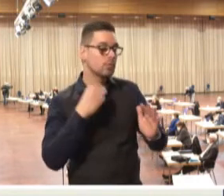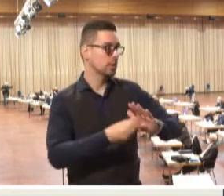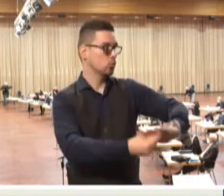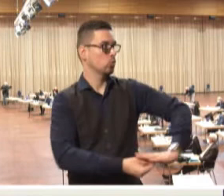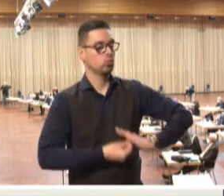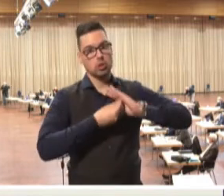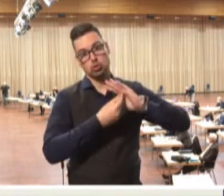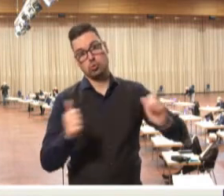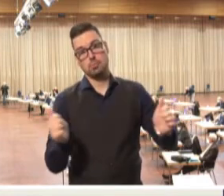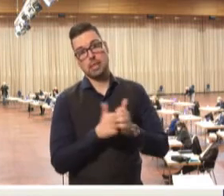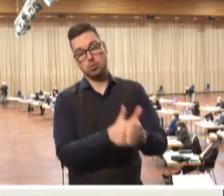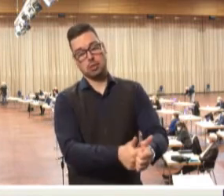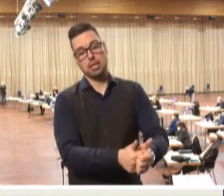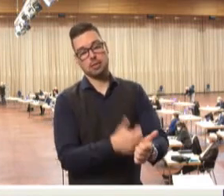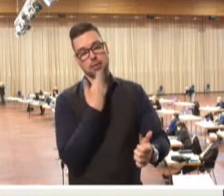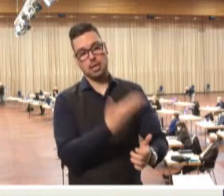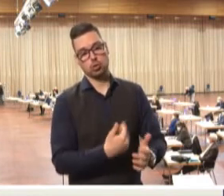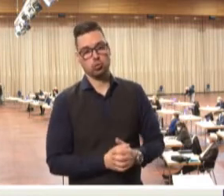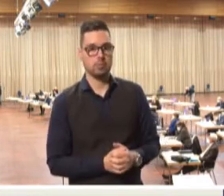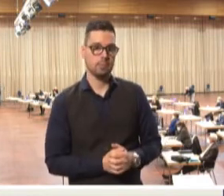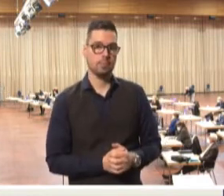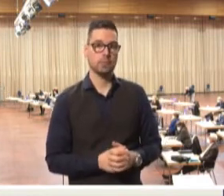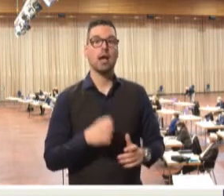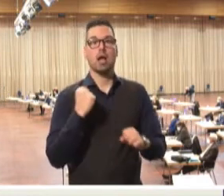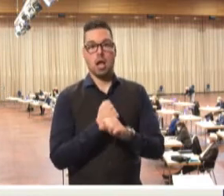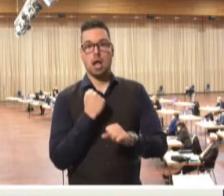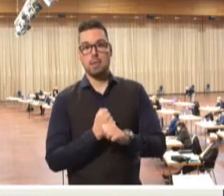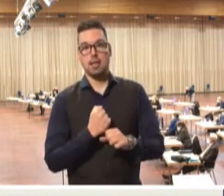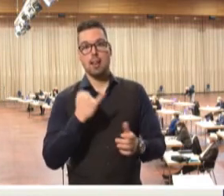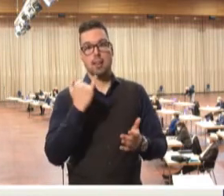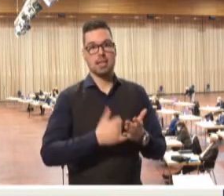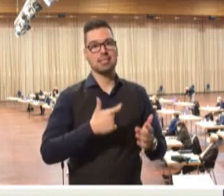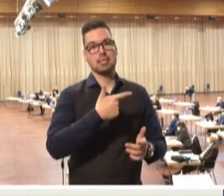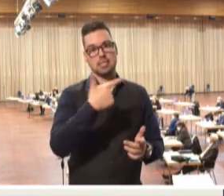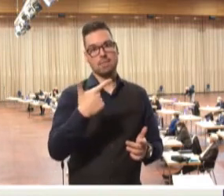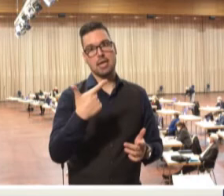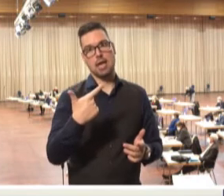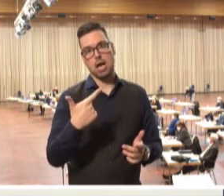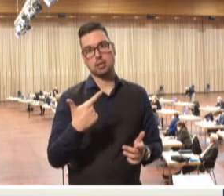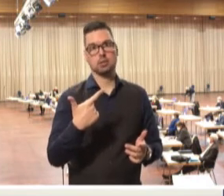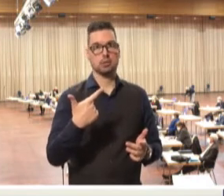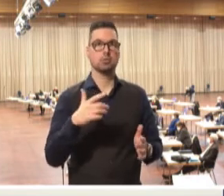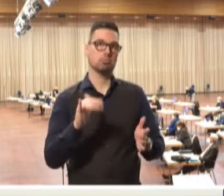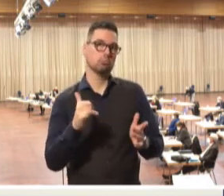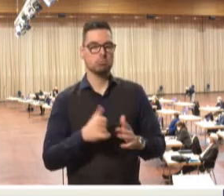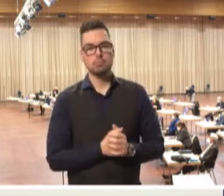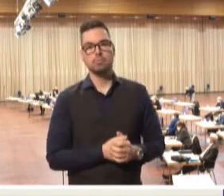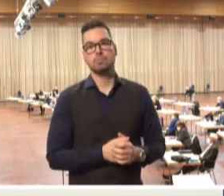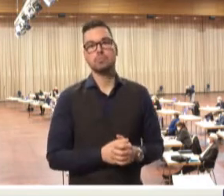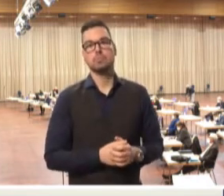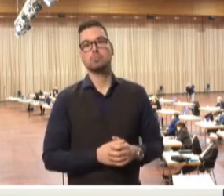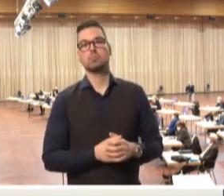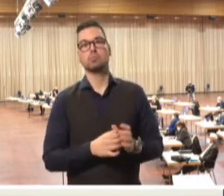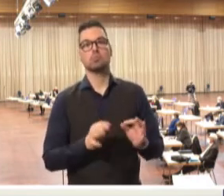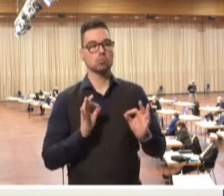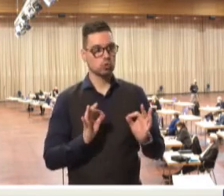Arbeit begleitet haben. Die Arbeit in den vergangenen 2 Jahren, wie ich gesagt habe, war grundsätzlich durch